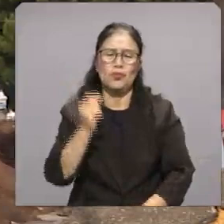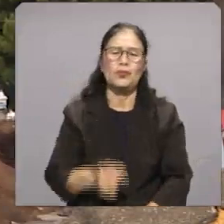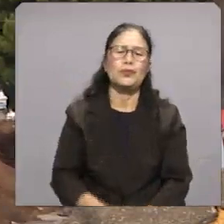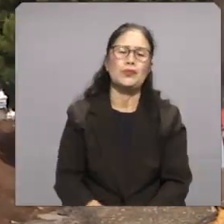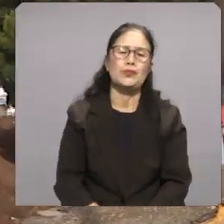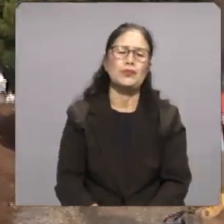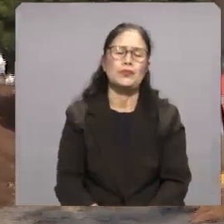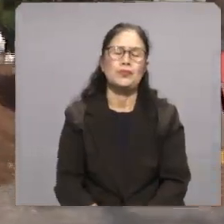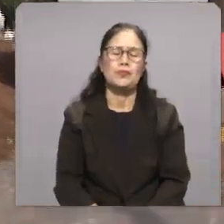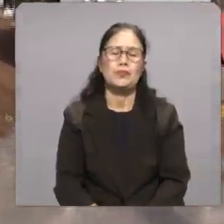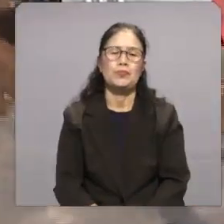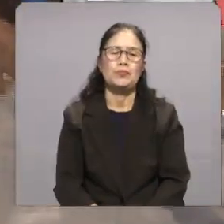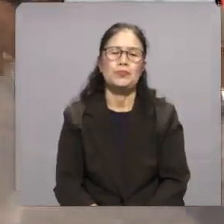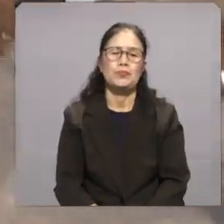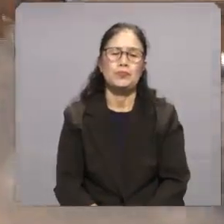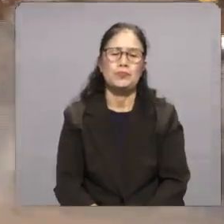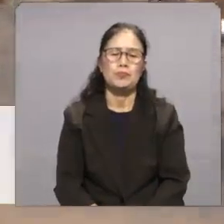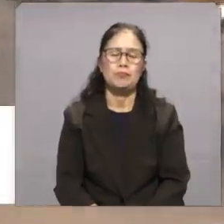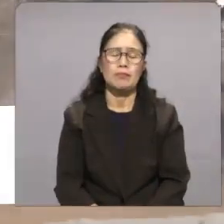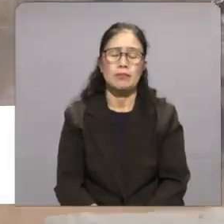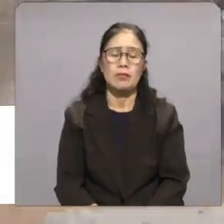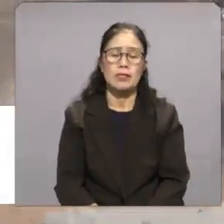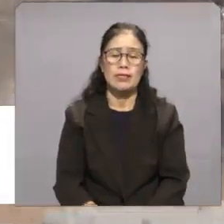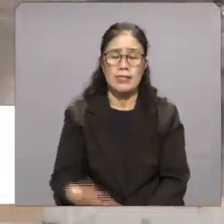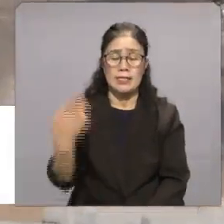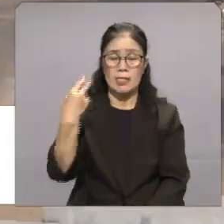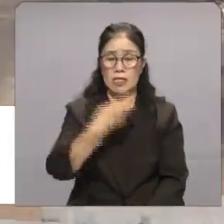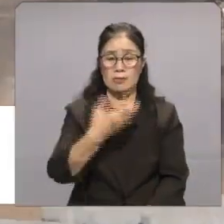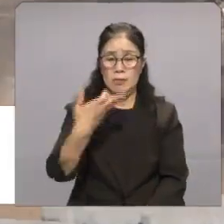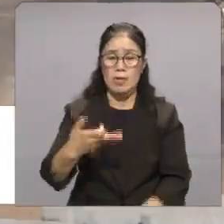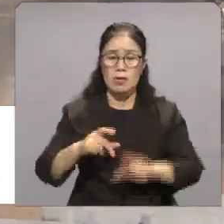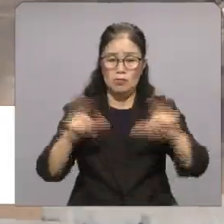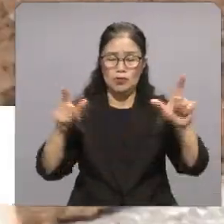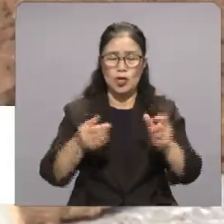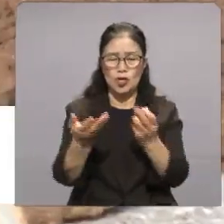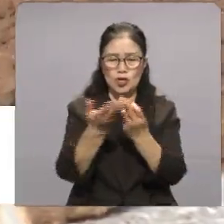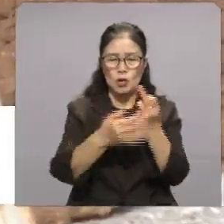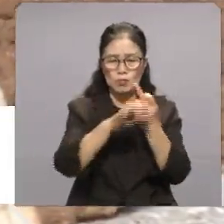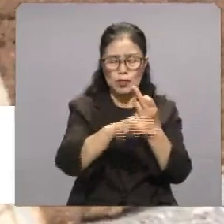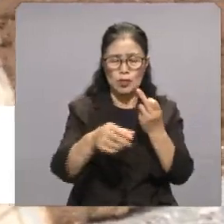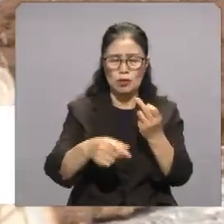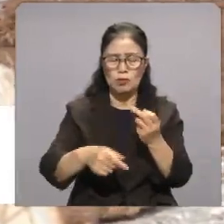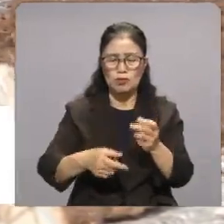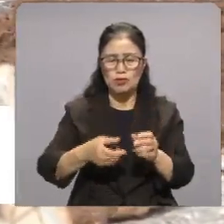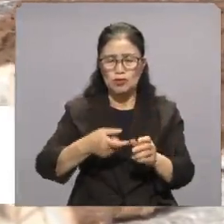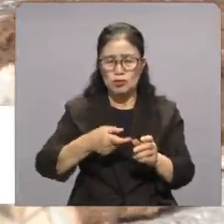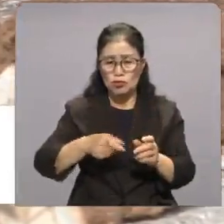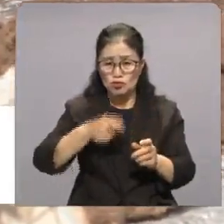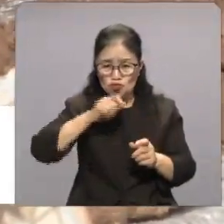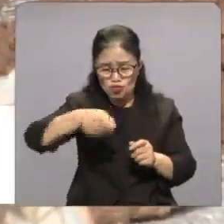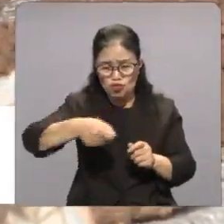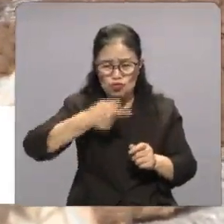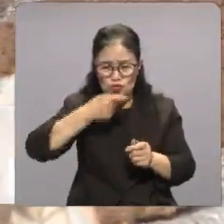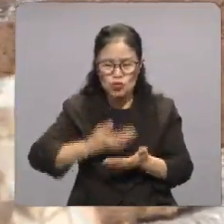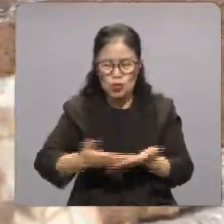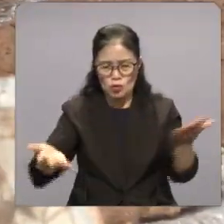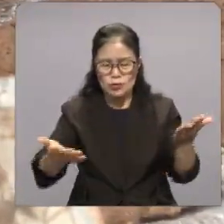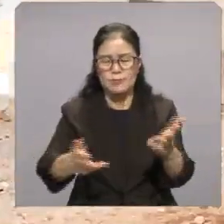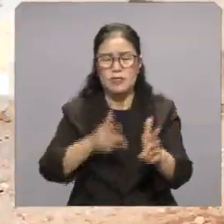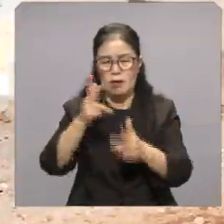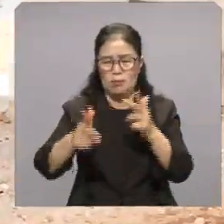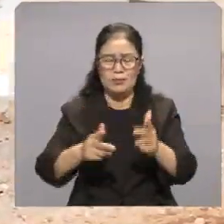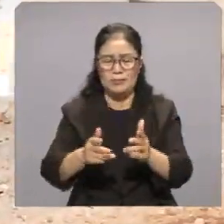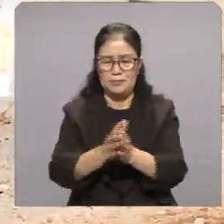모질라요. 때문에 인천시는 지난 2018년부터 섬 지역 수돗물 공급을 위한 사업을 추진해